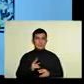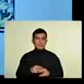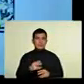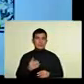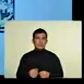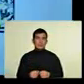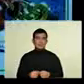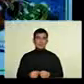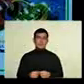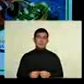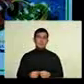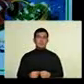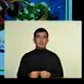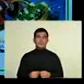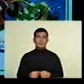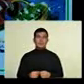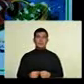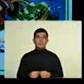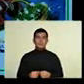мышонке»,